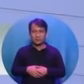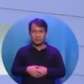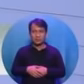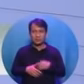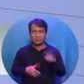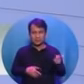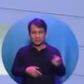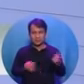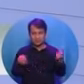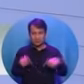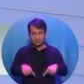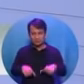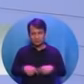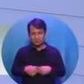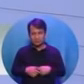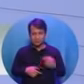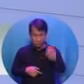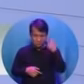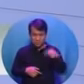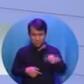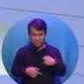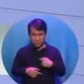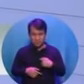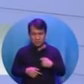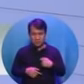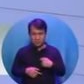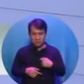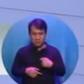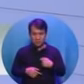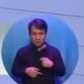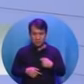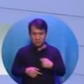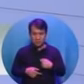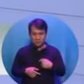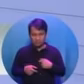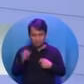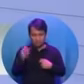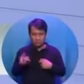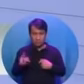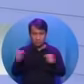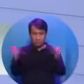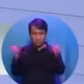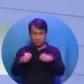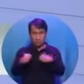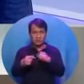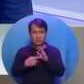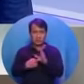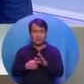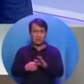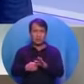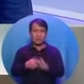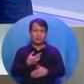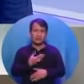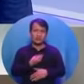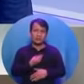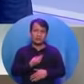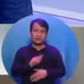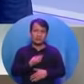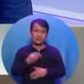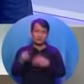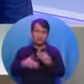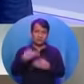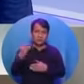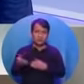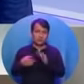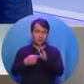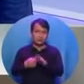Na ganyang pangyayari para po sa akin ay okay lang sana po kung mag-ayos. Kaya lang po, natakatakot din yung mga susunod pa.